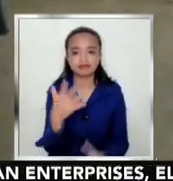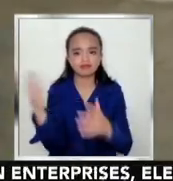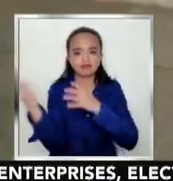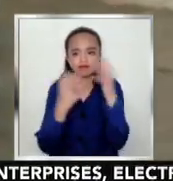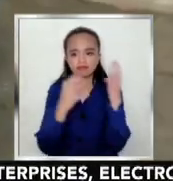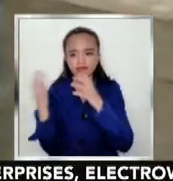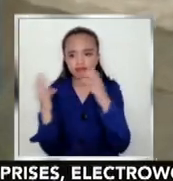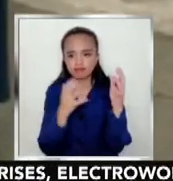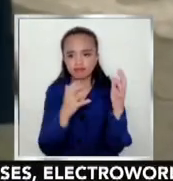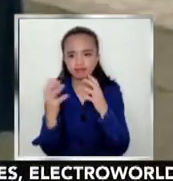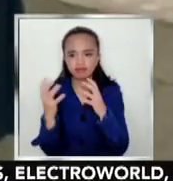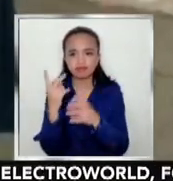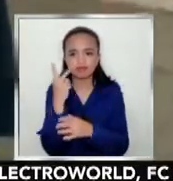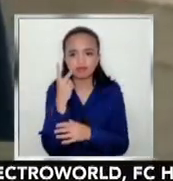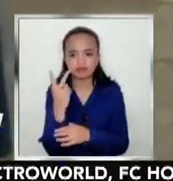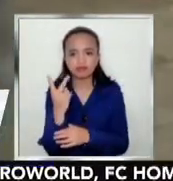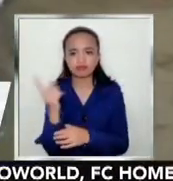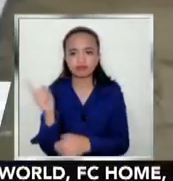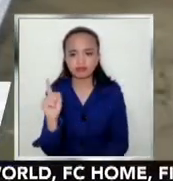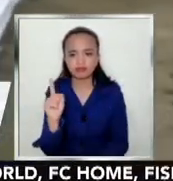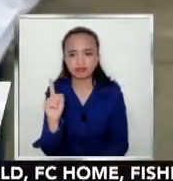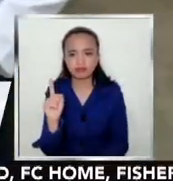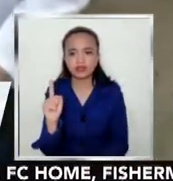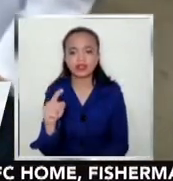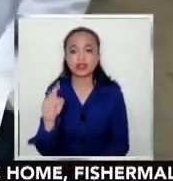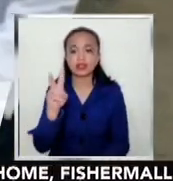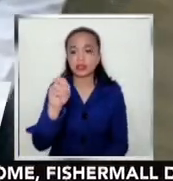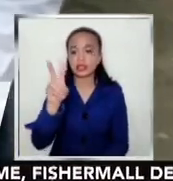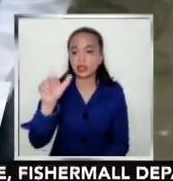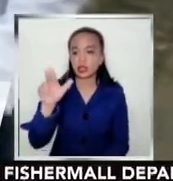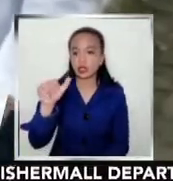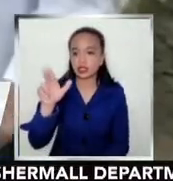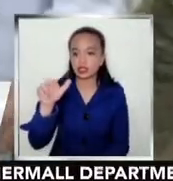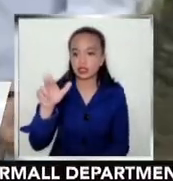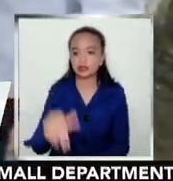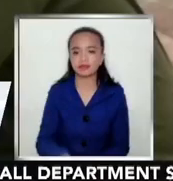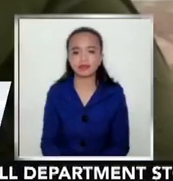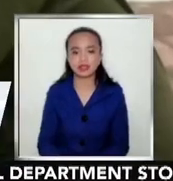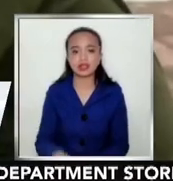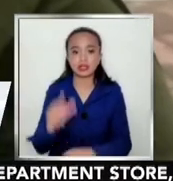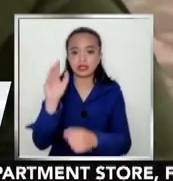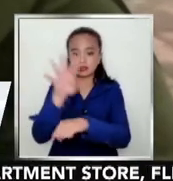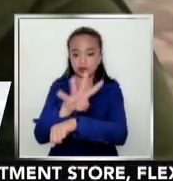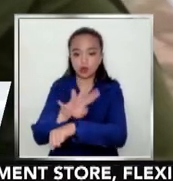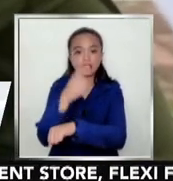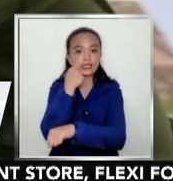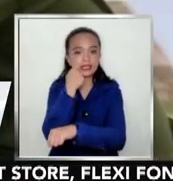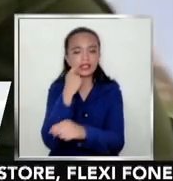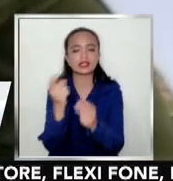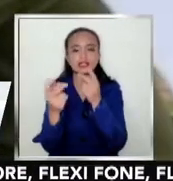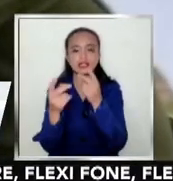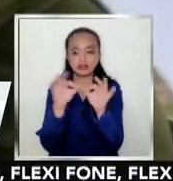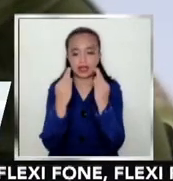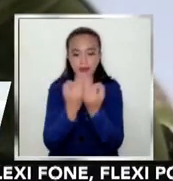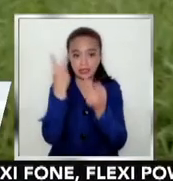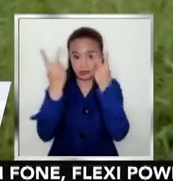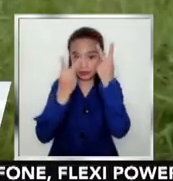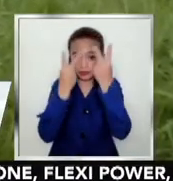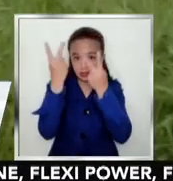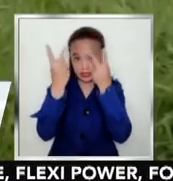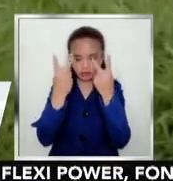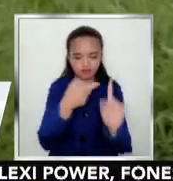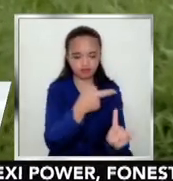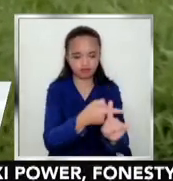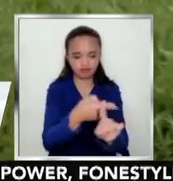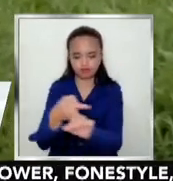noong November 8, 2013. Pasado alas 4 ngayong hapon, binisita ng makaanak ng mga namatay ang puntod ng kanilang